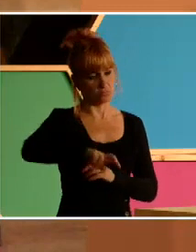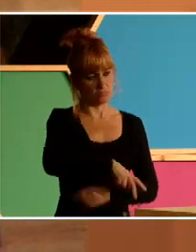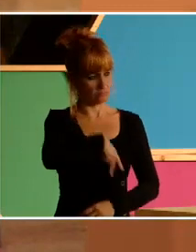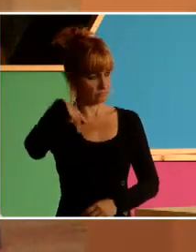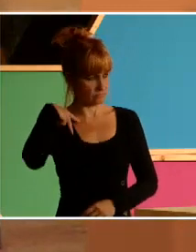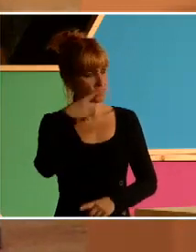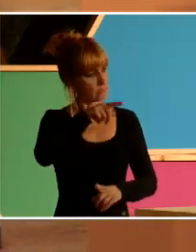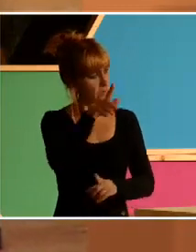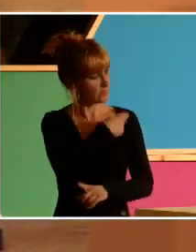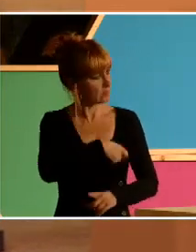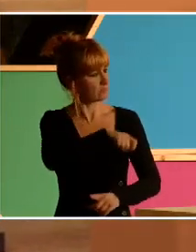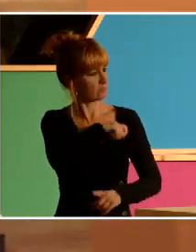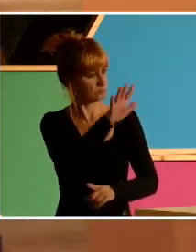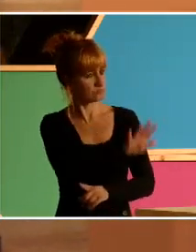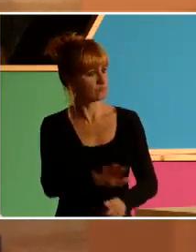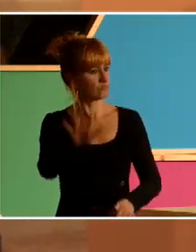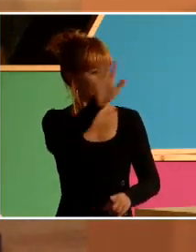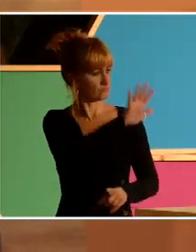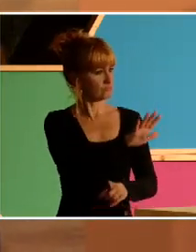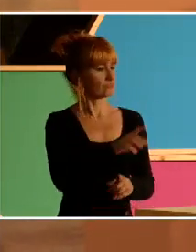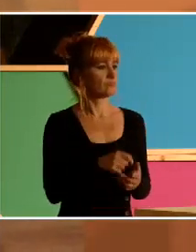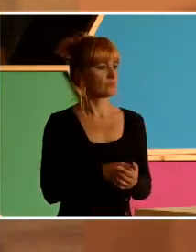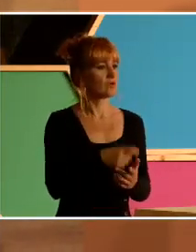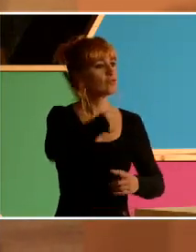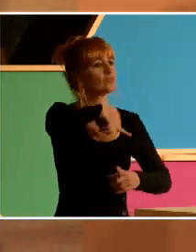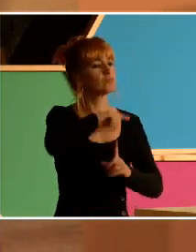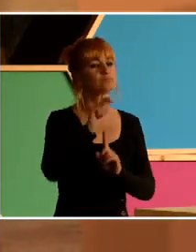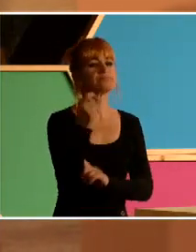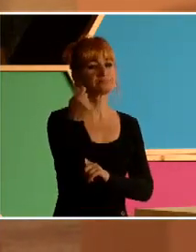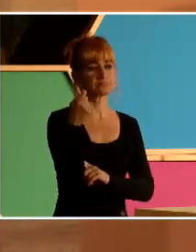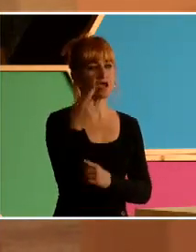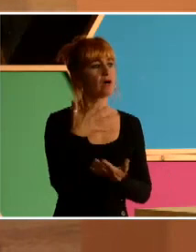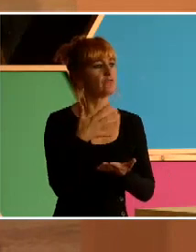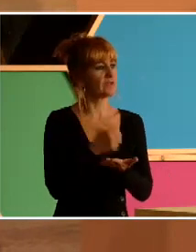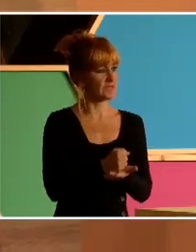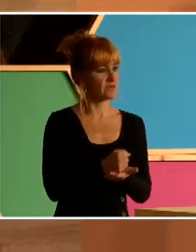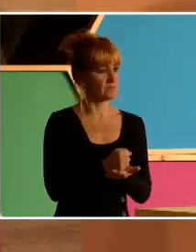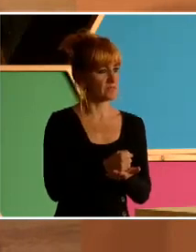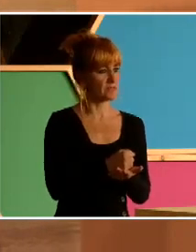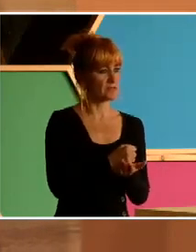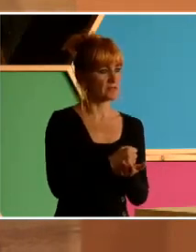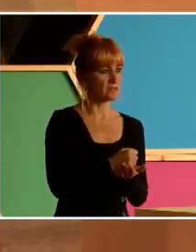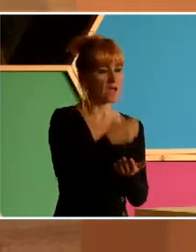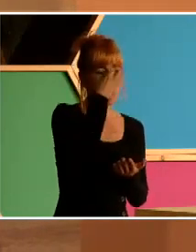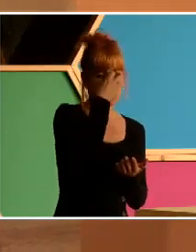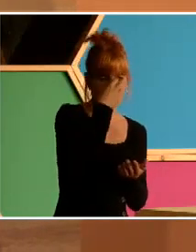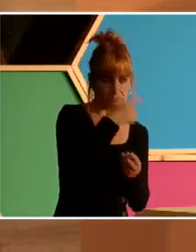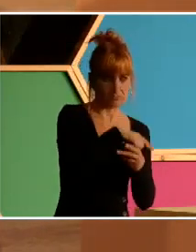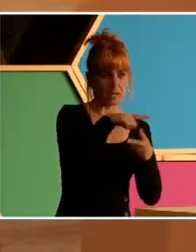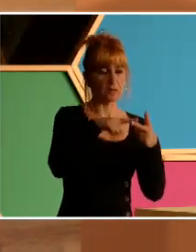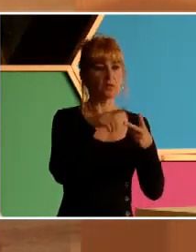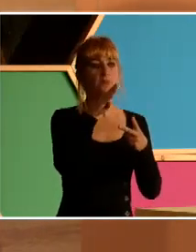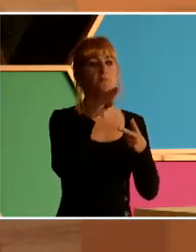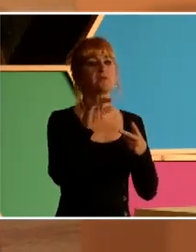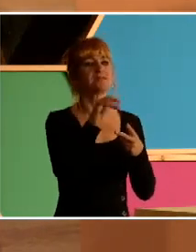també crec que per Espanya, per l'Espanya plurinacional, que haguem aconseguit que efectivament el Jaume Asens i el Gerardo Pisarello i tota la candidatura d'En